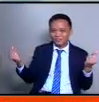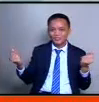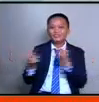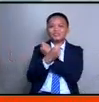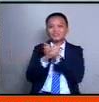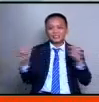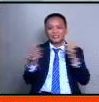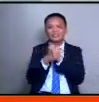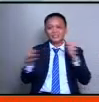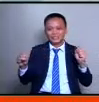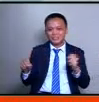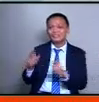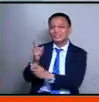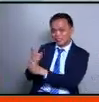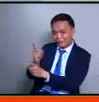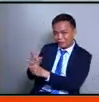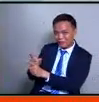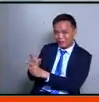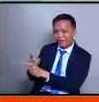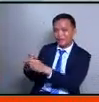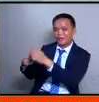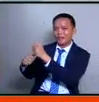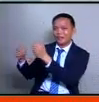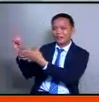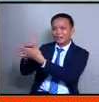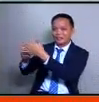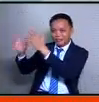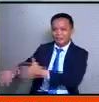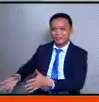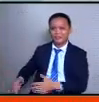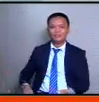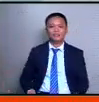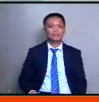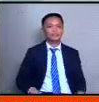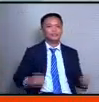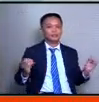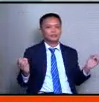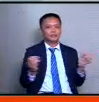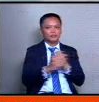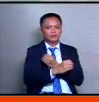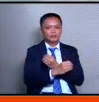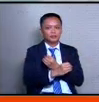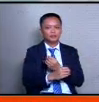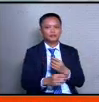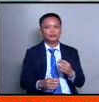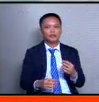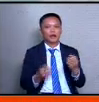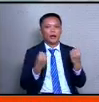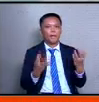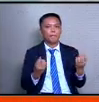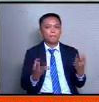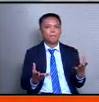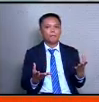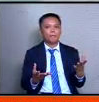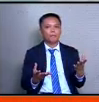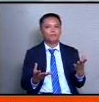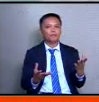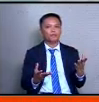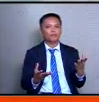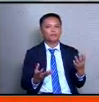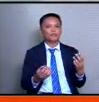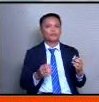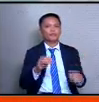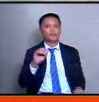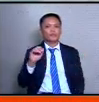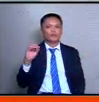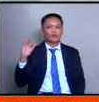ba, architect? Kasi sa next opisina namin, may mga structural engineers kami at saka marami rin kami consultants na structural